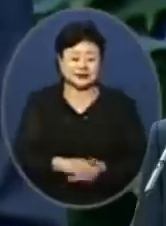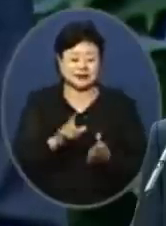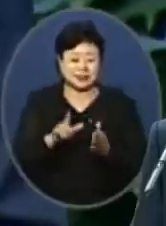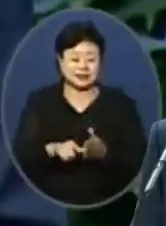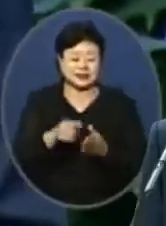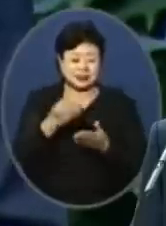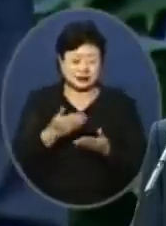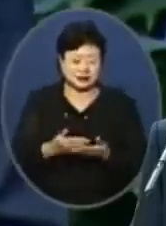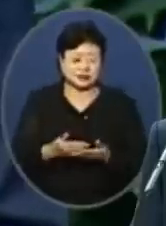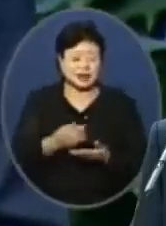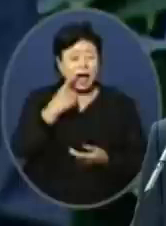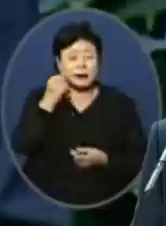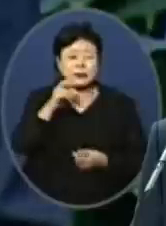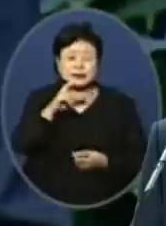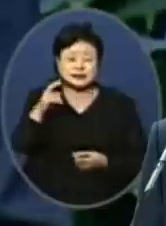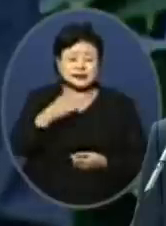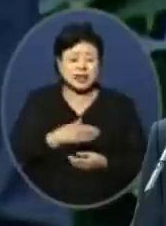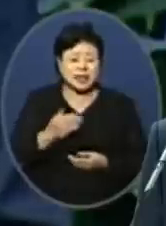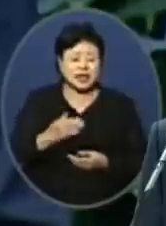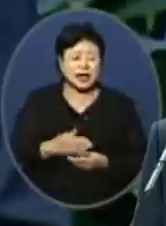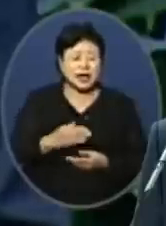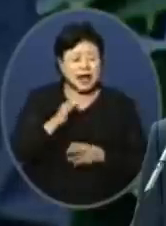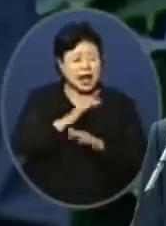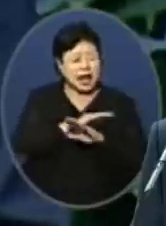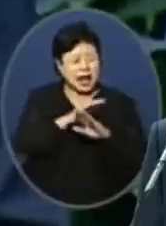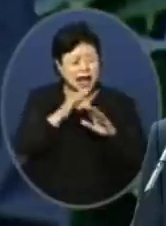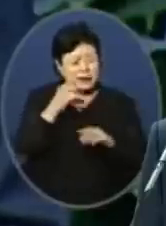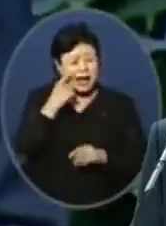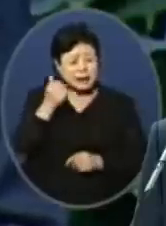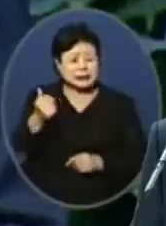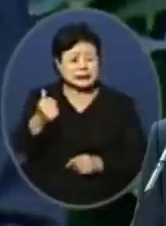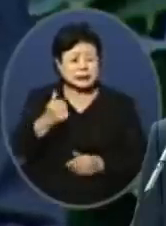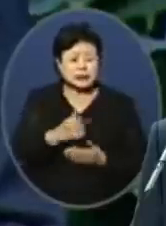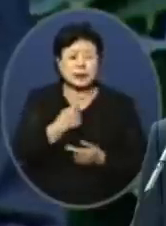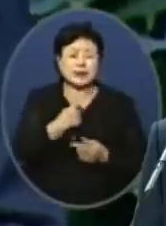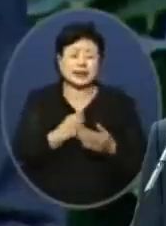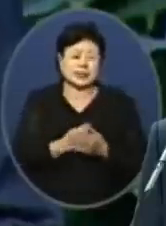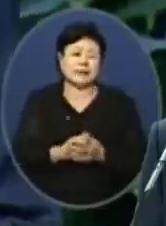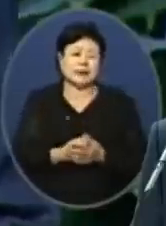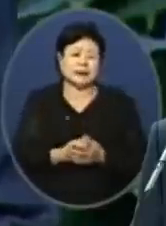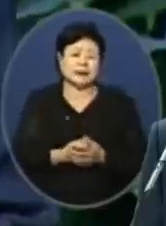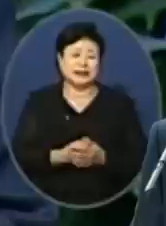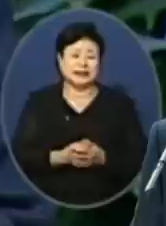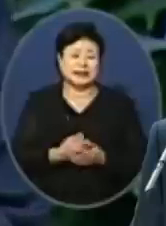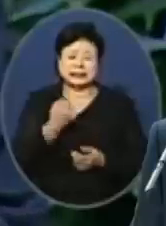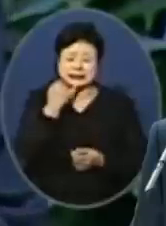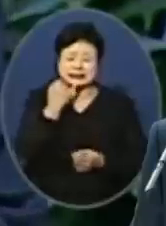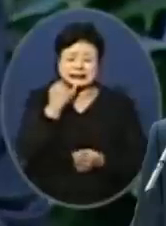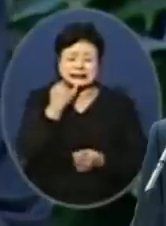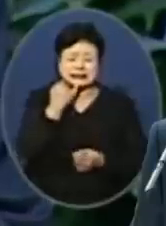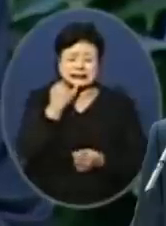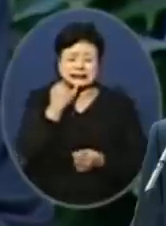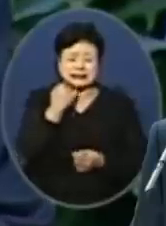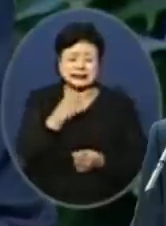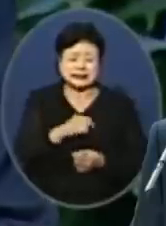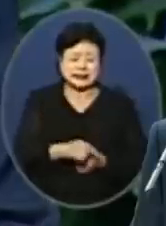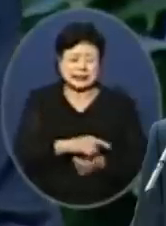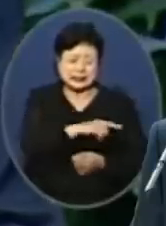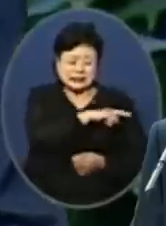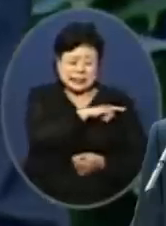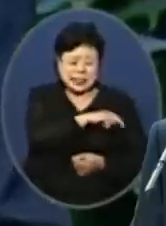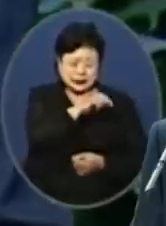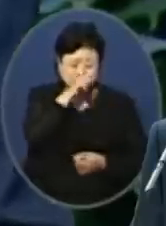기회를 얻어서 회개하려고 아버지여 내가 하늘과 아버지께 죄를 지었나이다. 야야 시겹다 가만히 있어. 제일 좋은 옷을 갖다